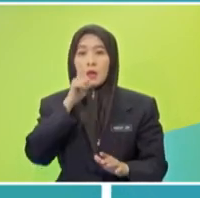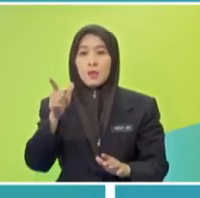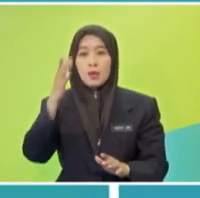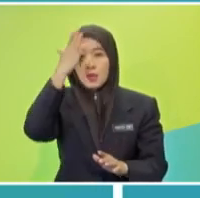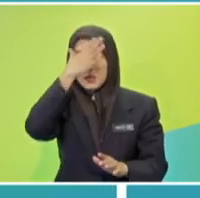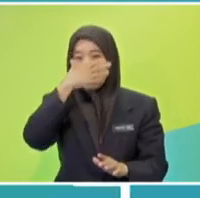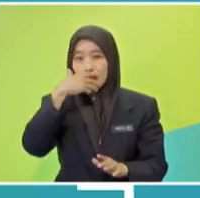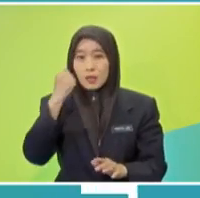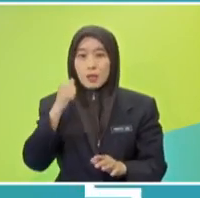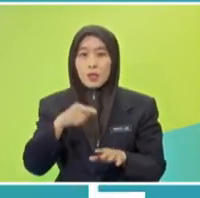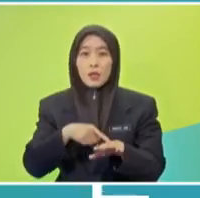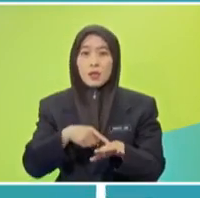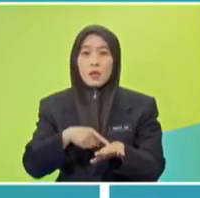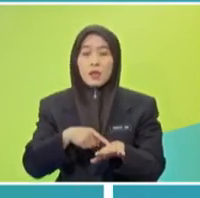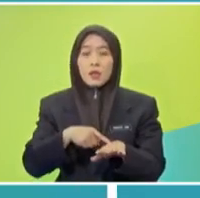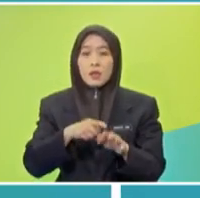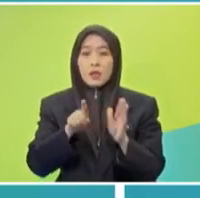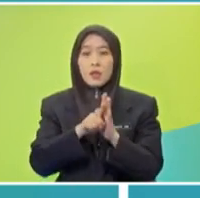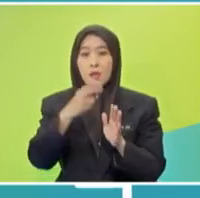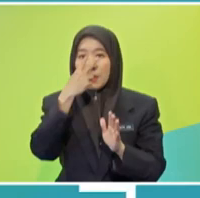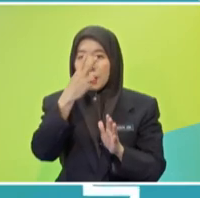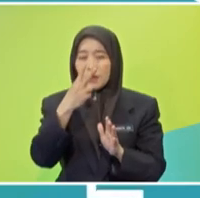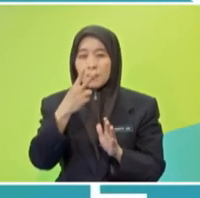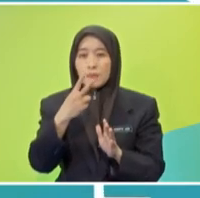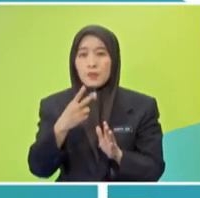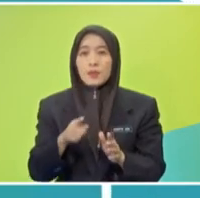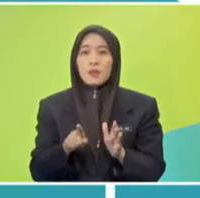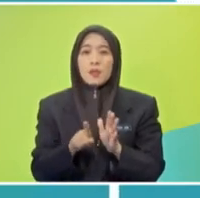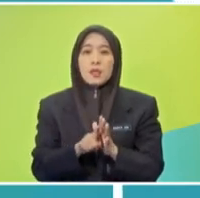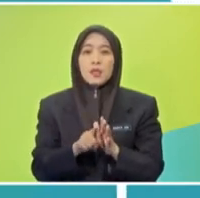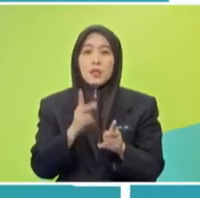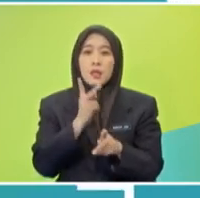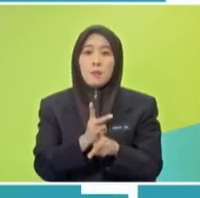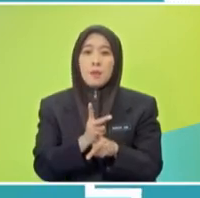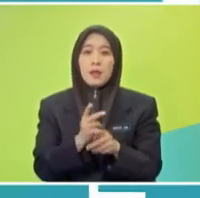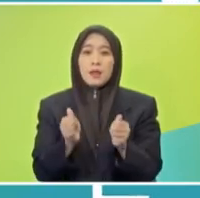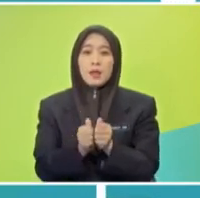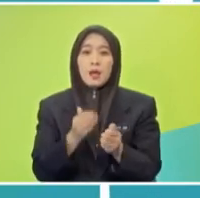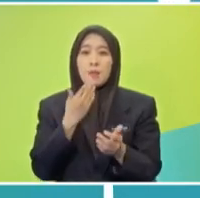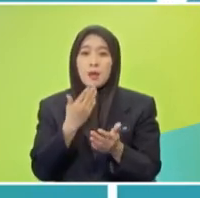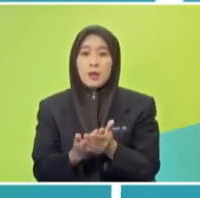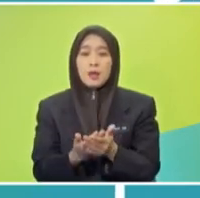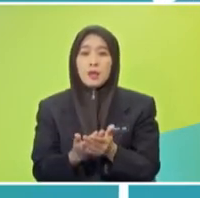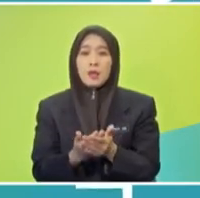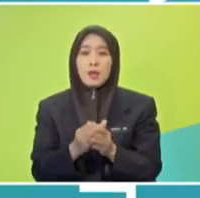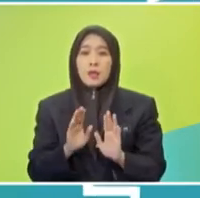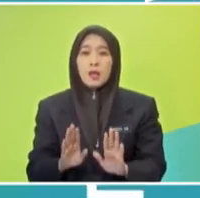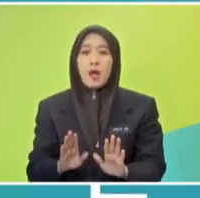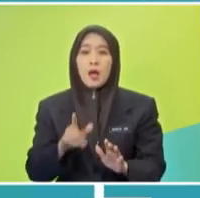lagi sekali disimpan dengan baiknya tahan lama cantik